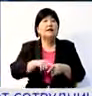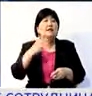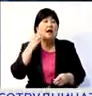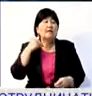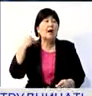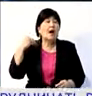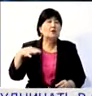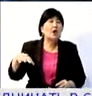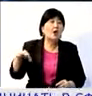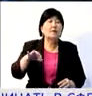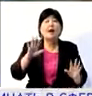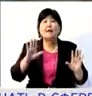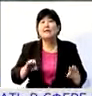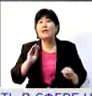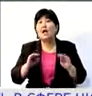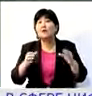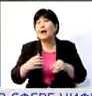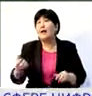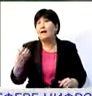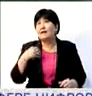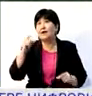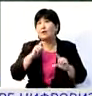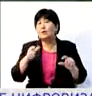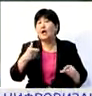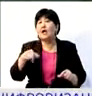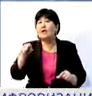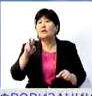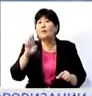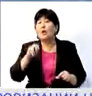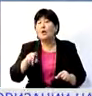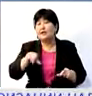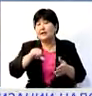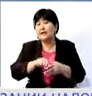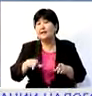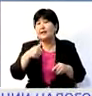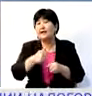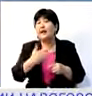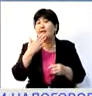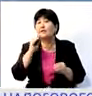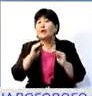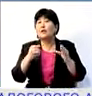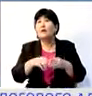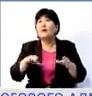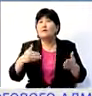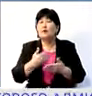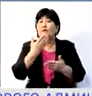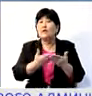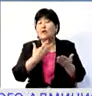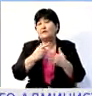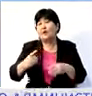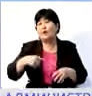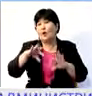Алматинская, Актюбинская области и местная сборная. Кызылординская школа гандбола, игроки которой составляют костяк национальной сборной, вновь доказала свое